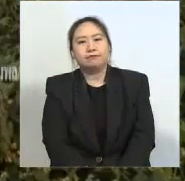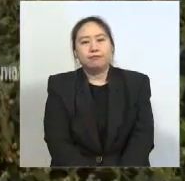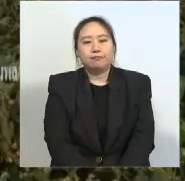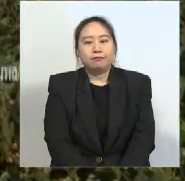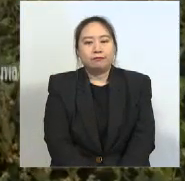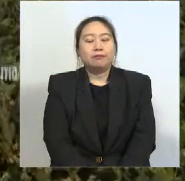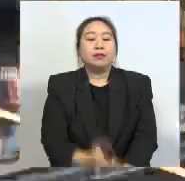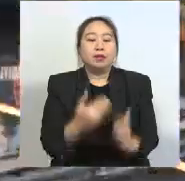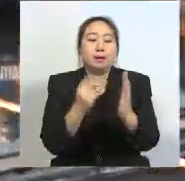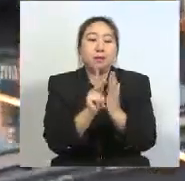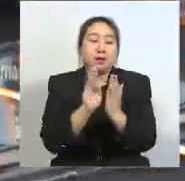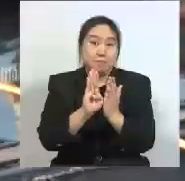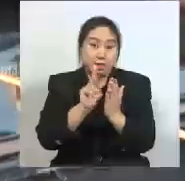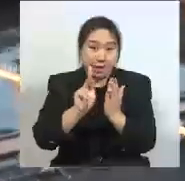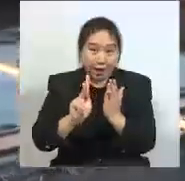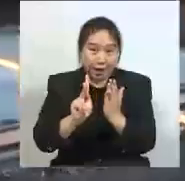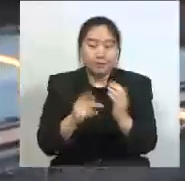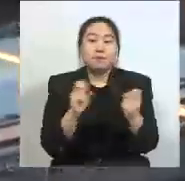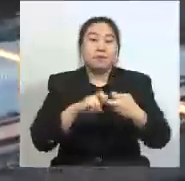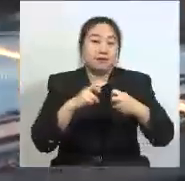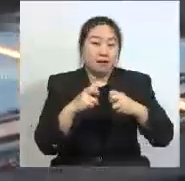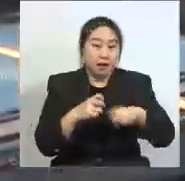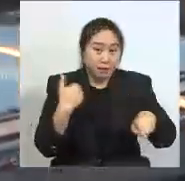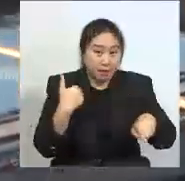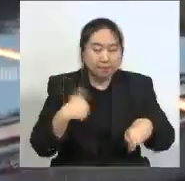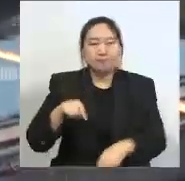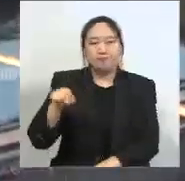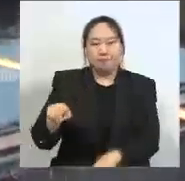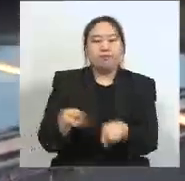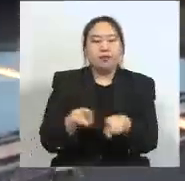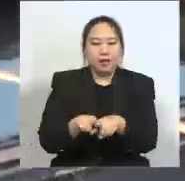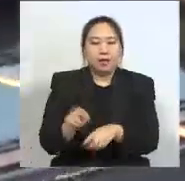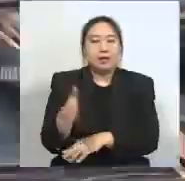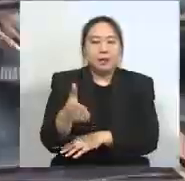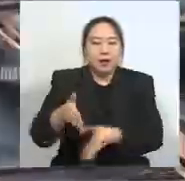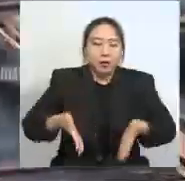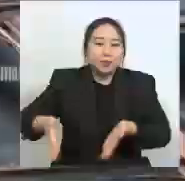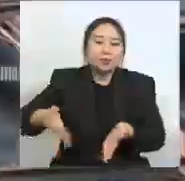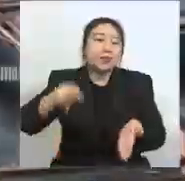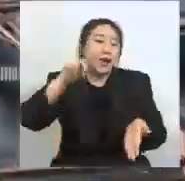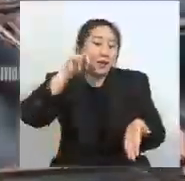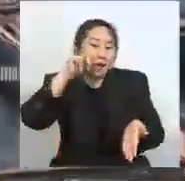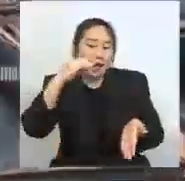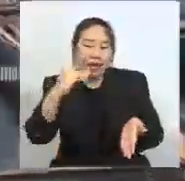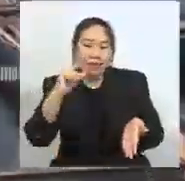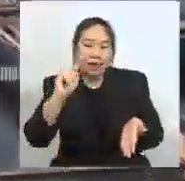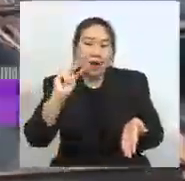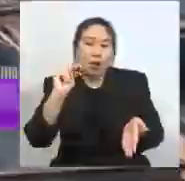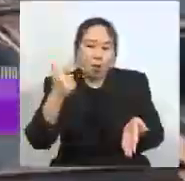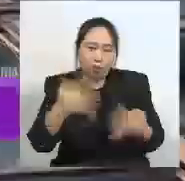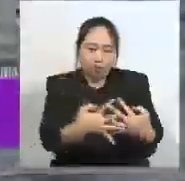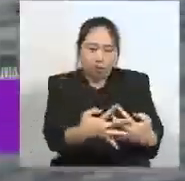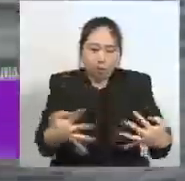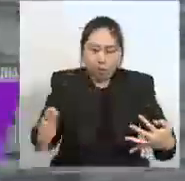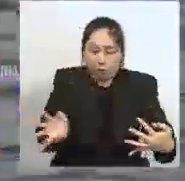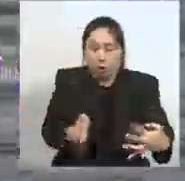ากที่จังหวัดบึงกาฬจะได้รับผลกระทบแล้วนะคะนี่ค่ะอันนี้เป็นปลาในกระชังริมแม่น้ำโขงของเกษตรกรในจังห